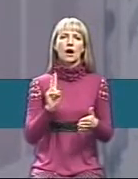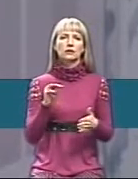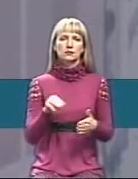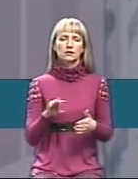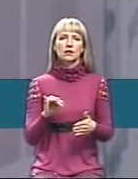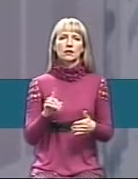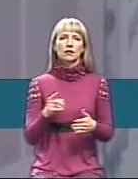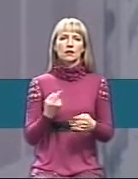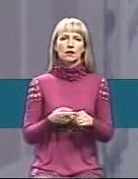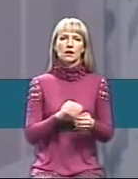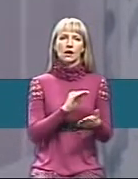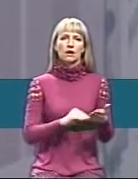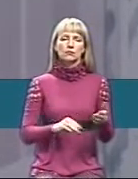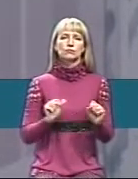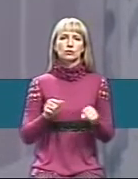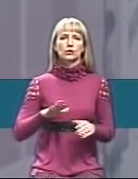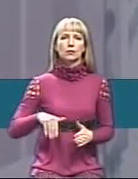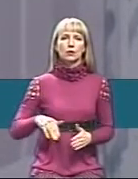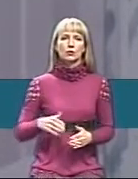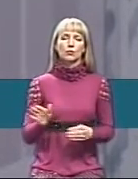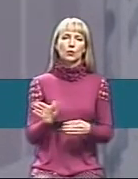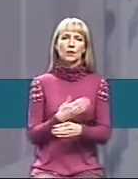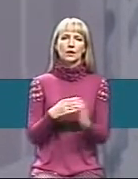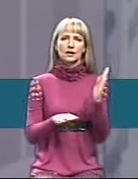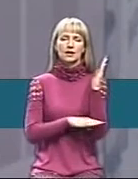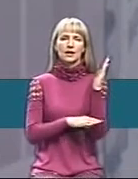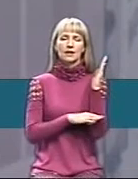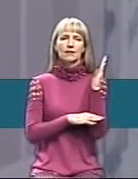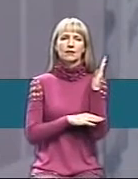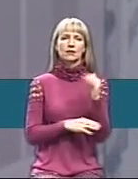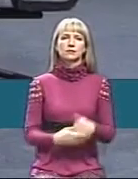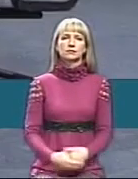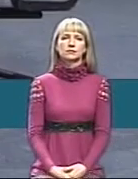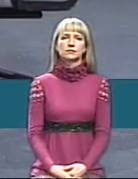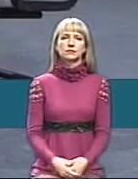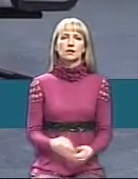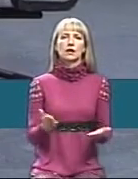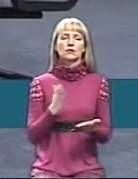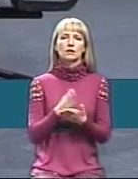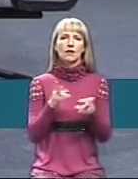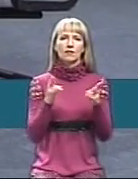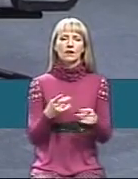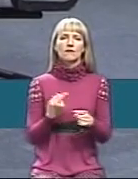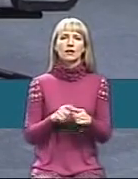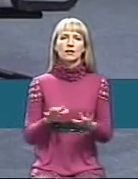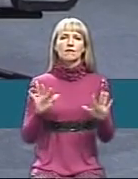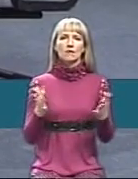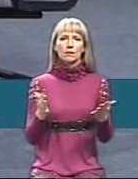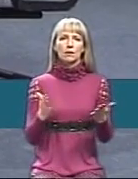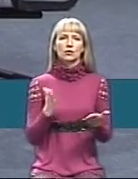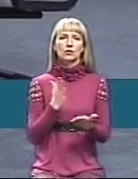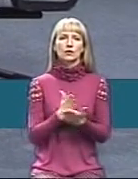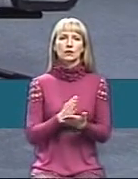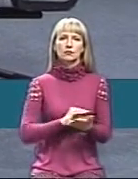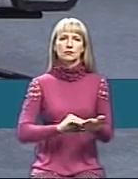на основании этого акта можно уже потом удалять деревья аварийные. Ну ось у цьому випадку є посилання